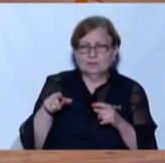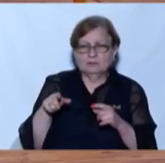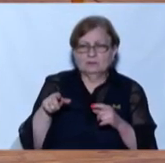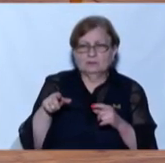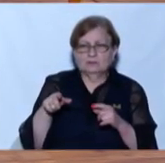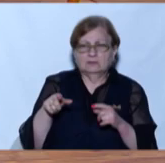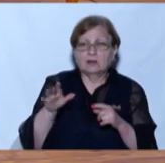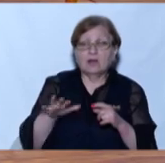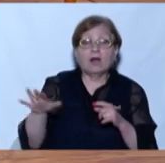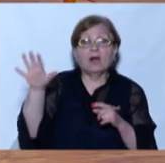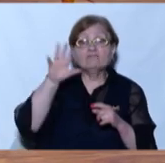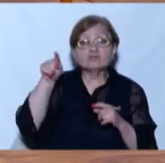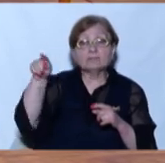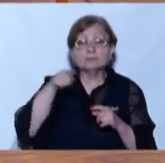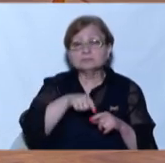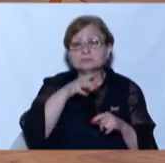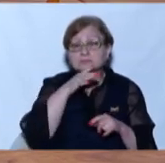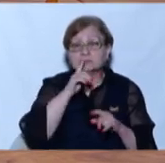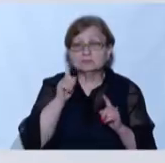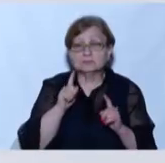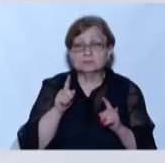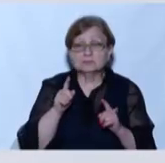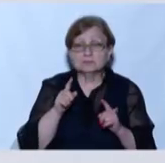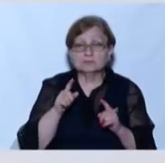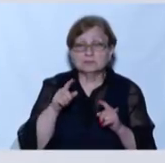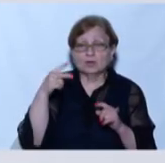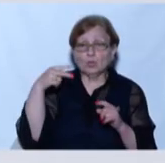ესე ვთქვათ ევროპაში, აი სადღაც